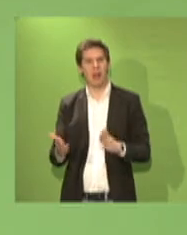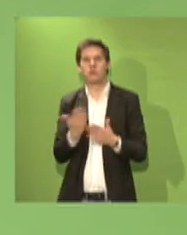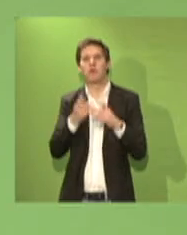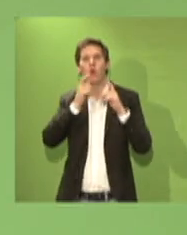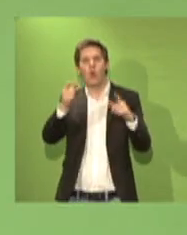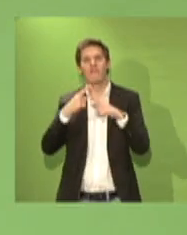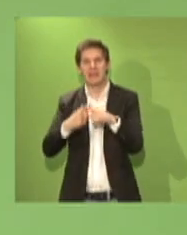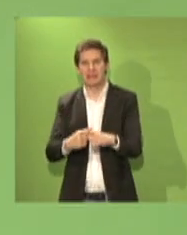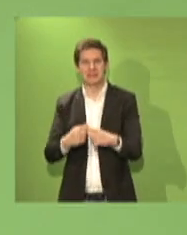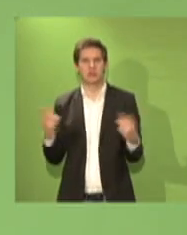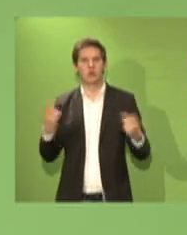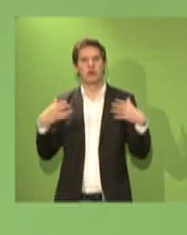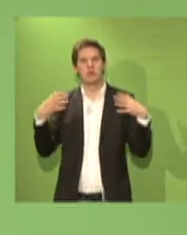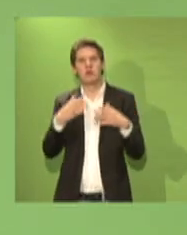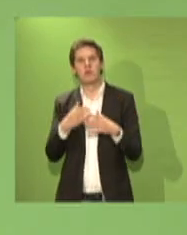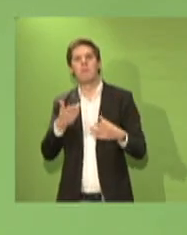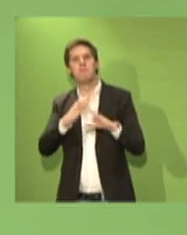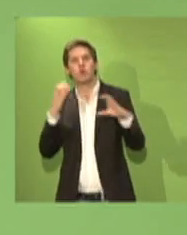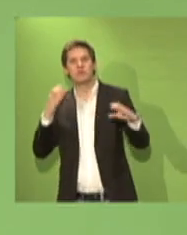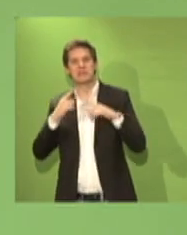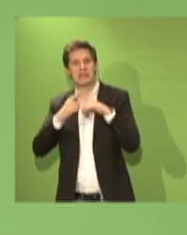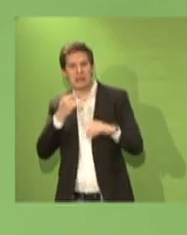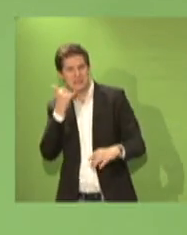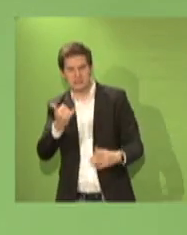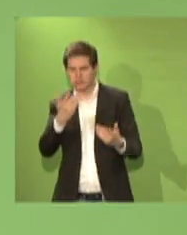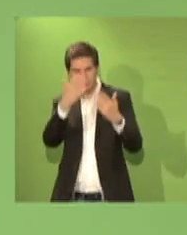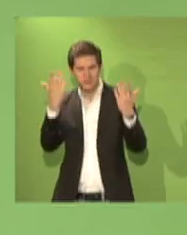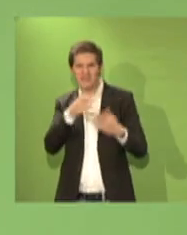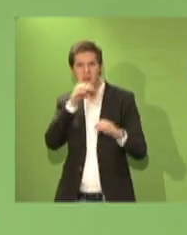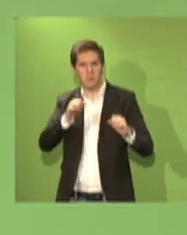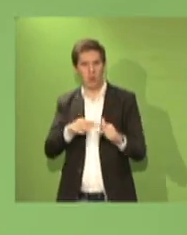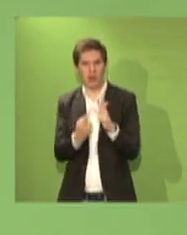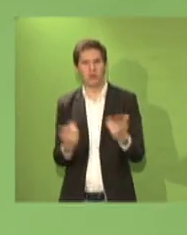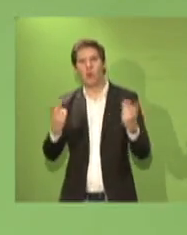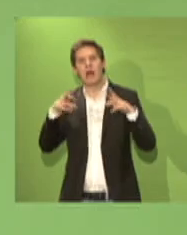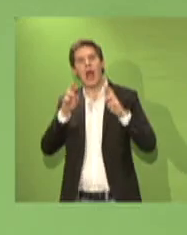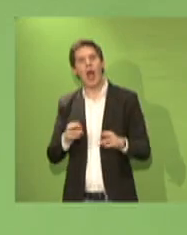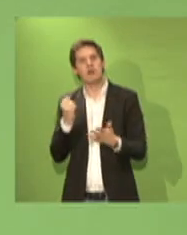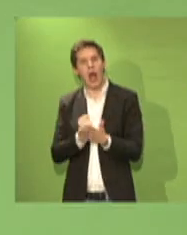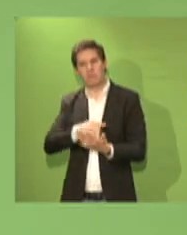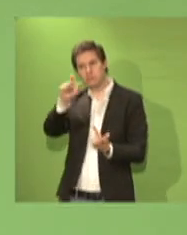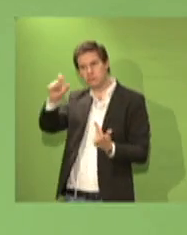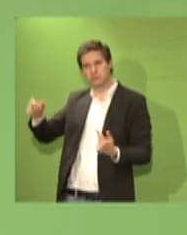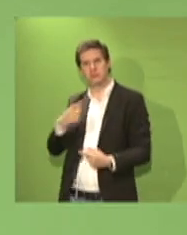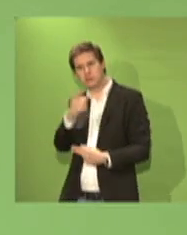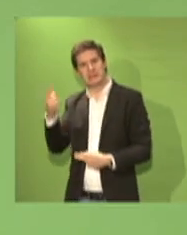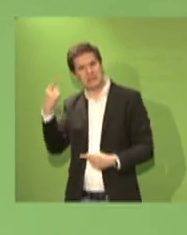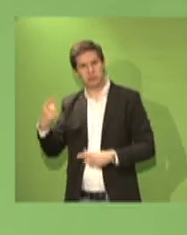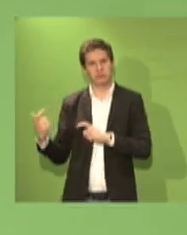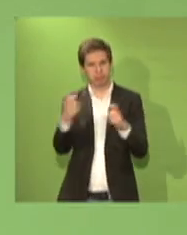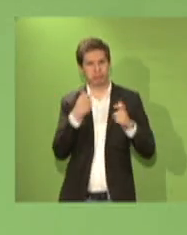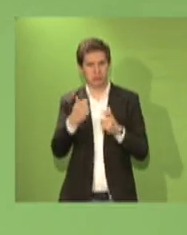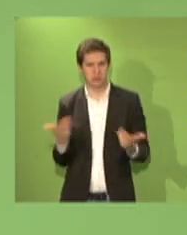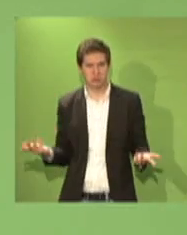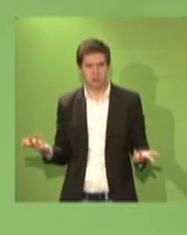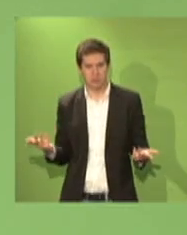mit Anrufsammeltaxisystemen, also Rufbussystemen, Anrufsammeltaxen und aber auch ehrenamtlichen Bürgerbussen? Wie schaffen wir es aber auch im Rahmen